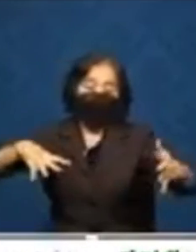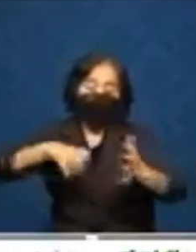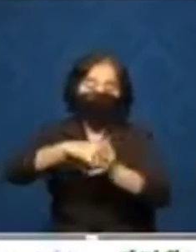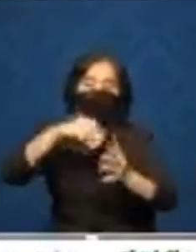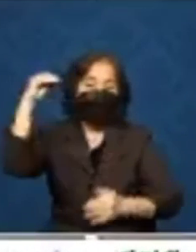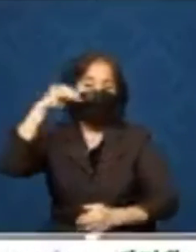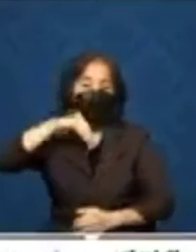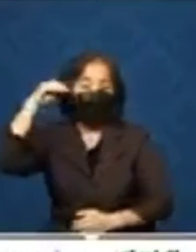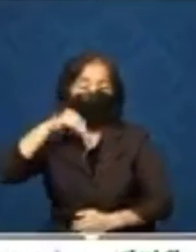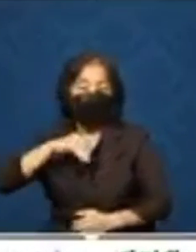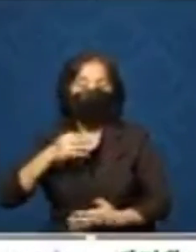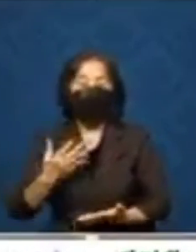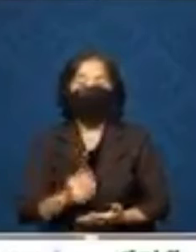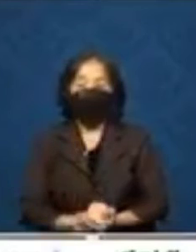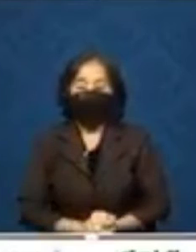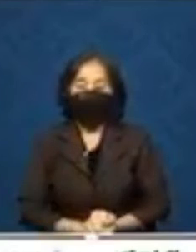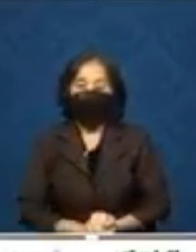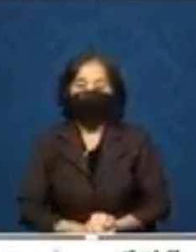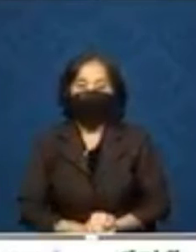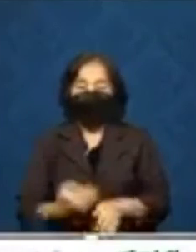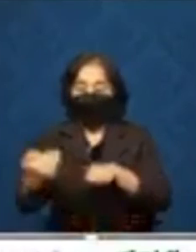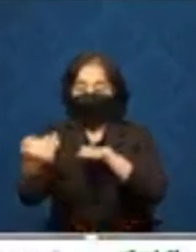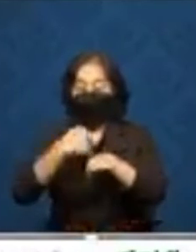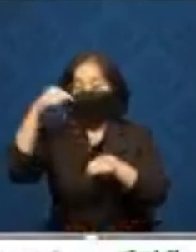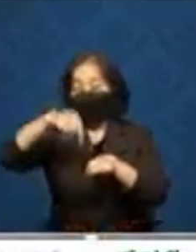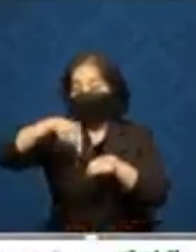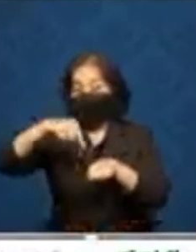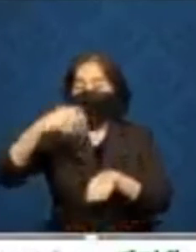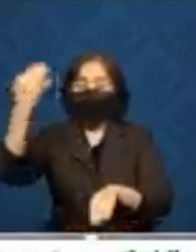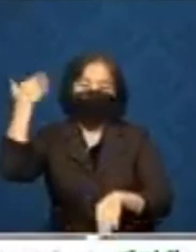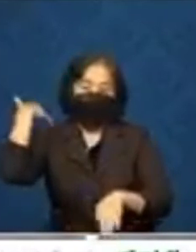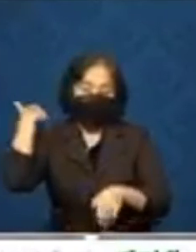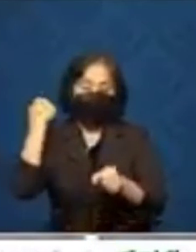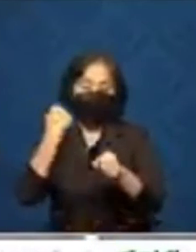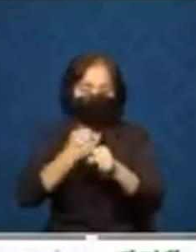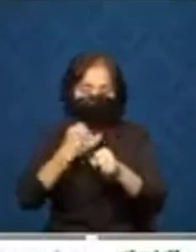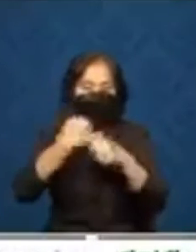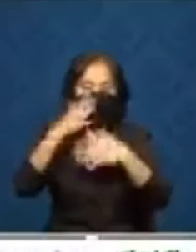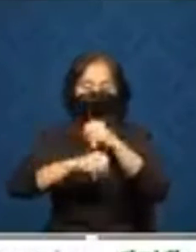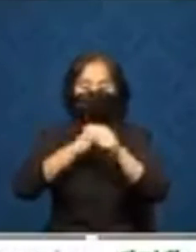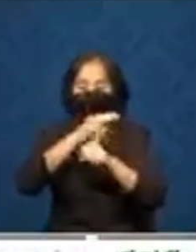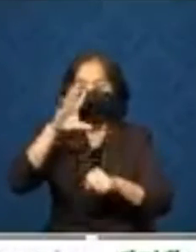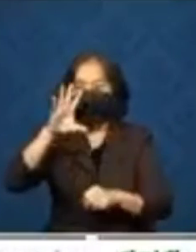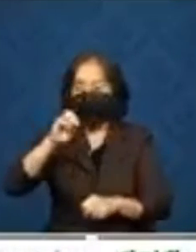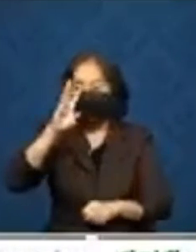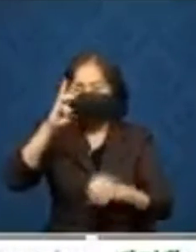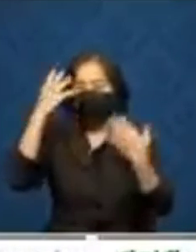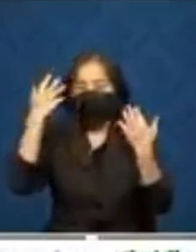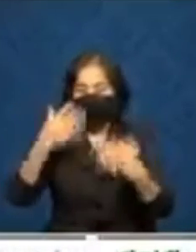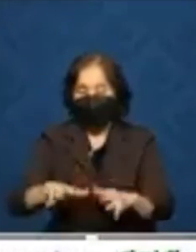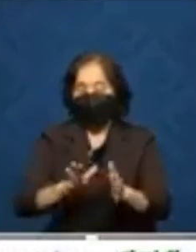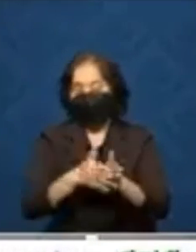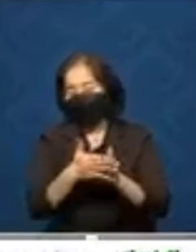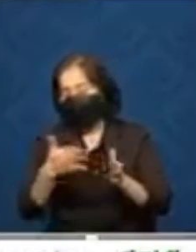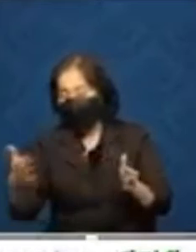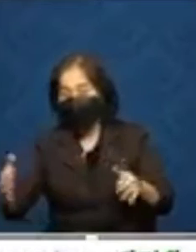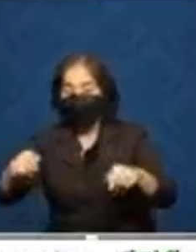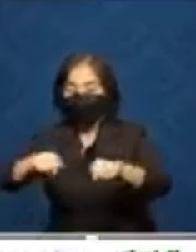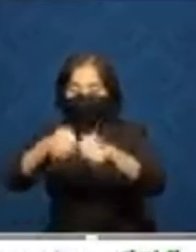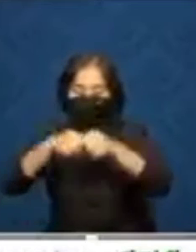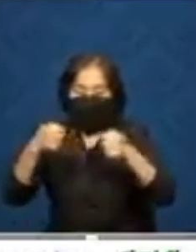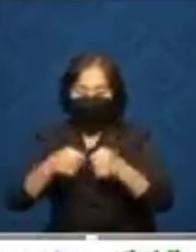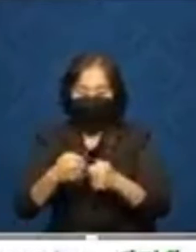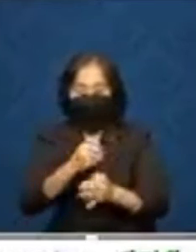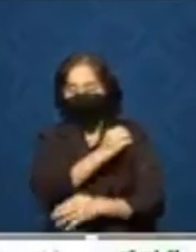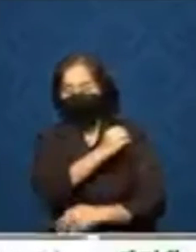ในหลายๆครั้งค่ะถนนพื้นที่ตรงนี้นะคะเคยปรับปรุงตั้งแต่ปีพ.ศ. 2556ค่ะและหลังจากนั้นก็ไม่ได้เคยปรับปรุงอีก